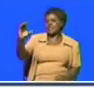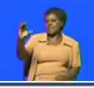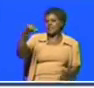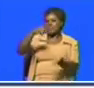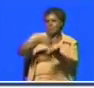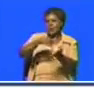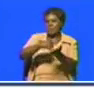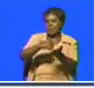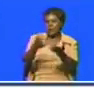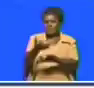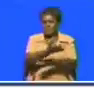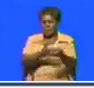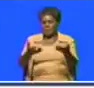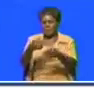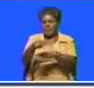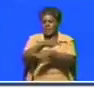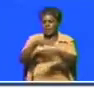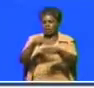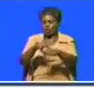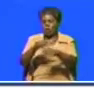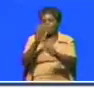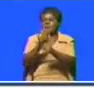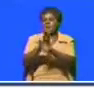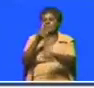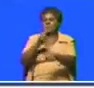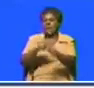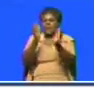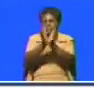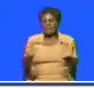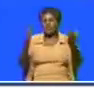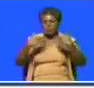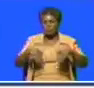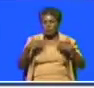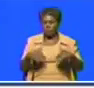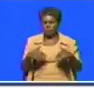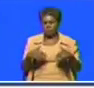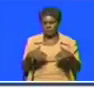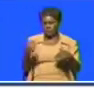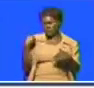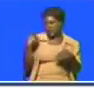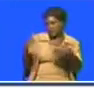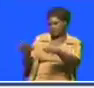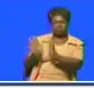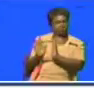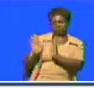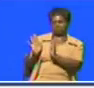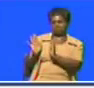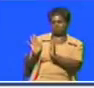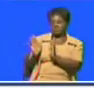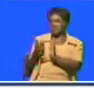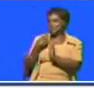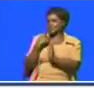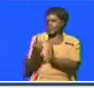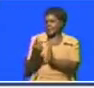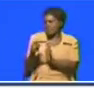na masuala uhusiano na utangamano wa taifa, ambao mara nyingi wanachukua hatua dhidi ya matamshi kama haya, iliamua kujitenga kama alivyoelezea